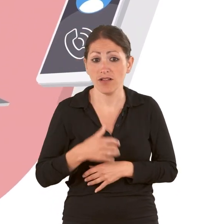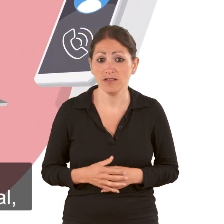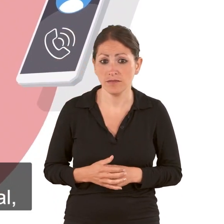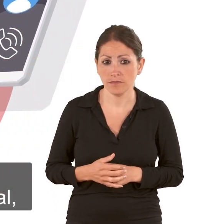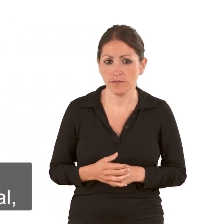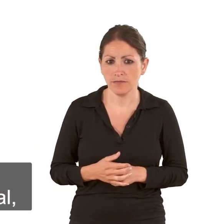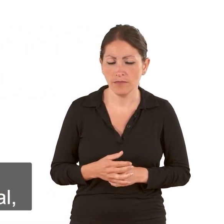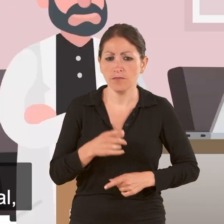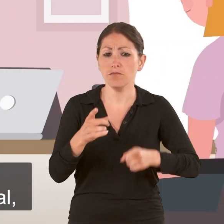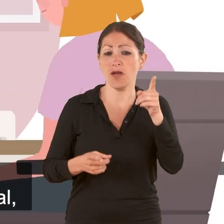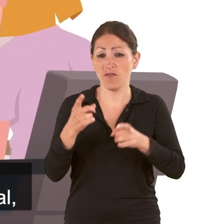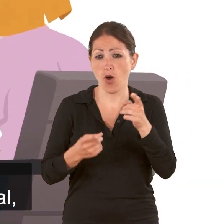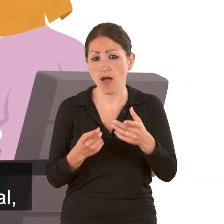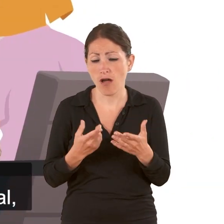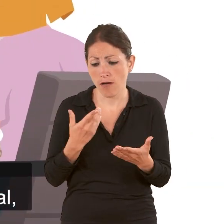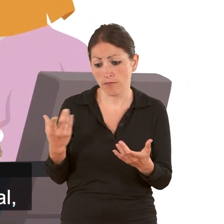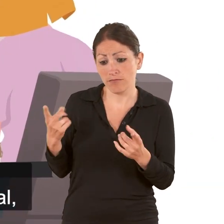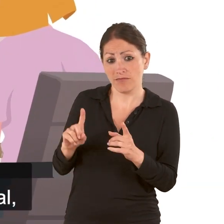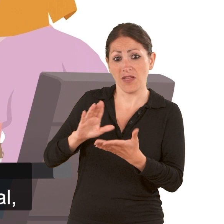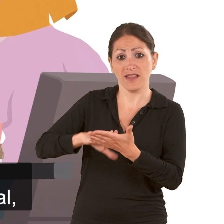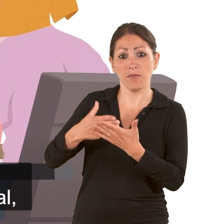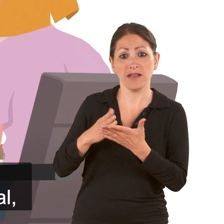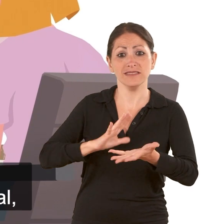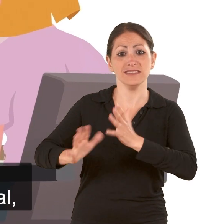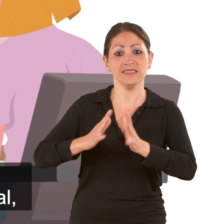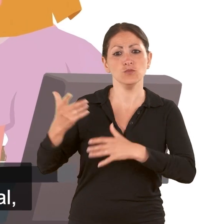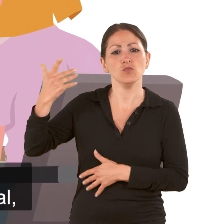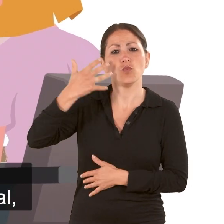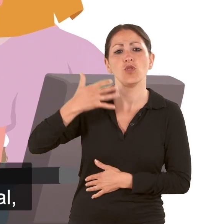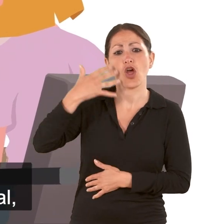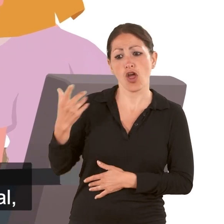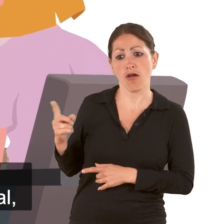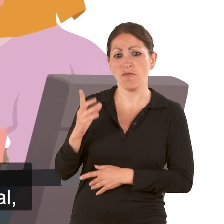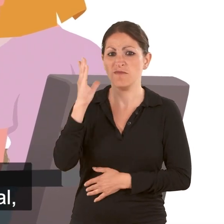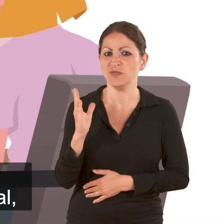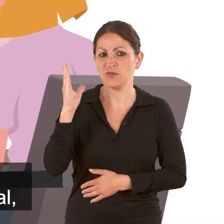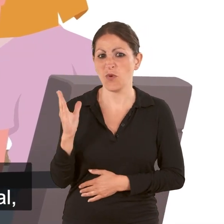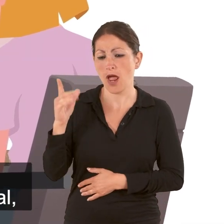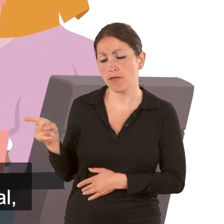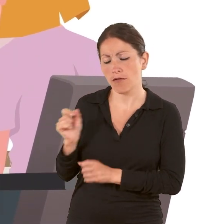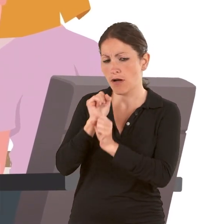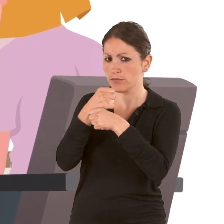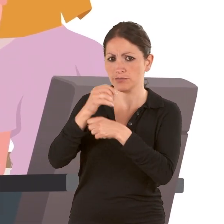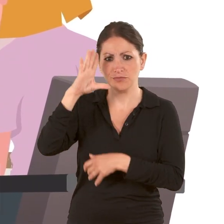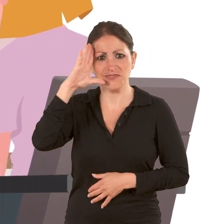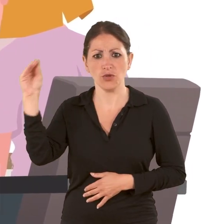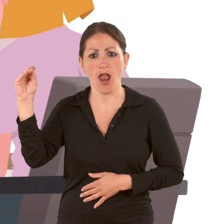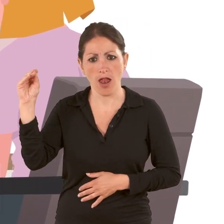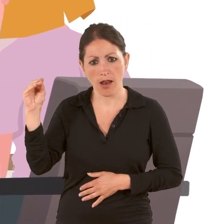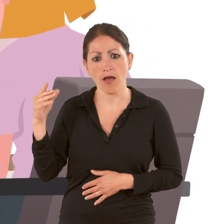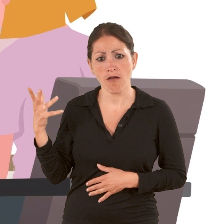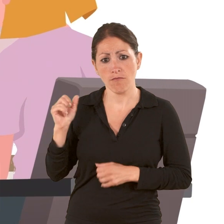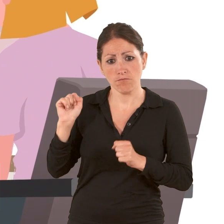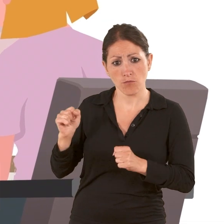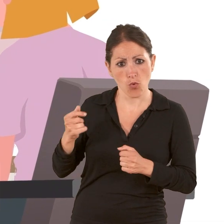par téléphone. Parfois, un interprète LSF ou un codeur en LFPC est nécessaire. Soumis au secret médical, ils permettent à